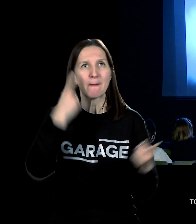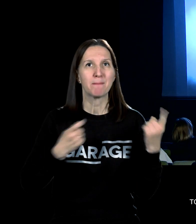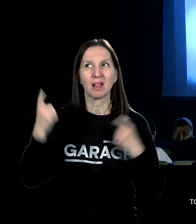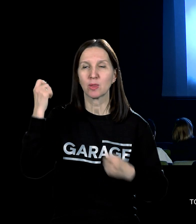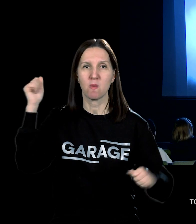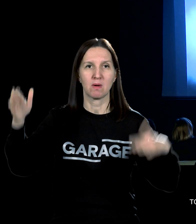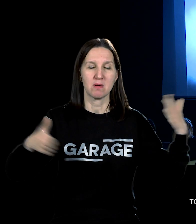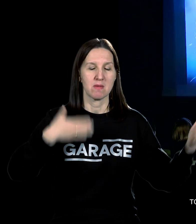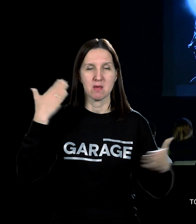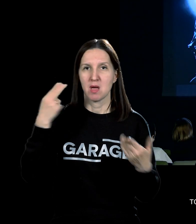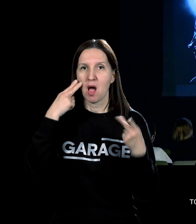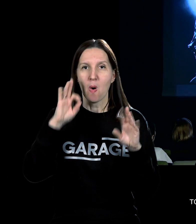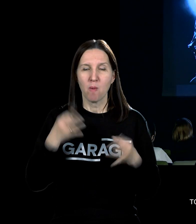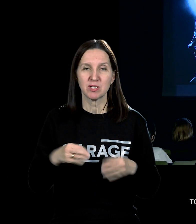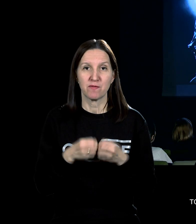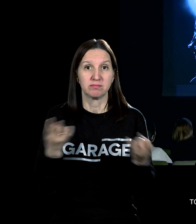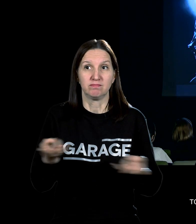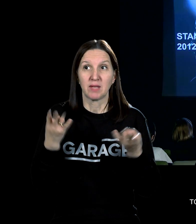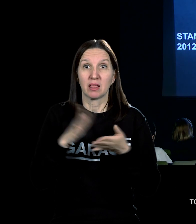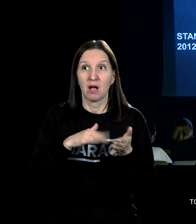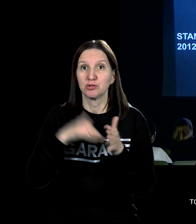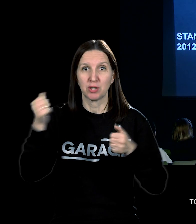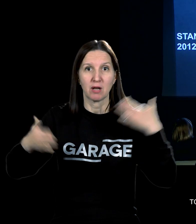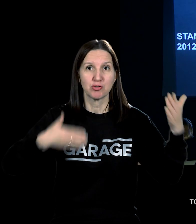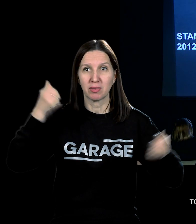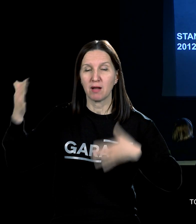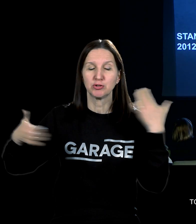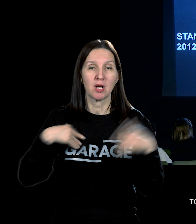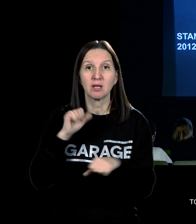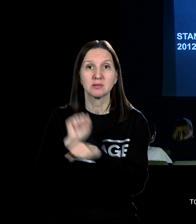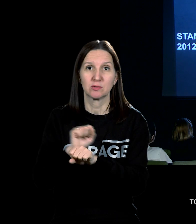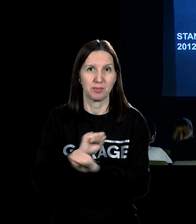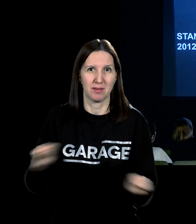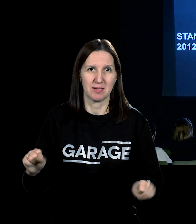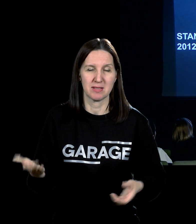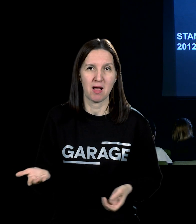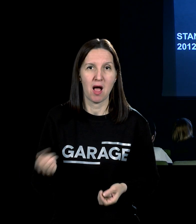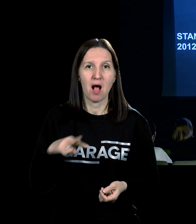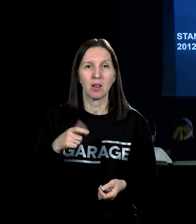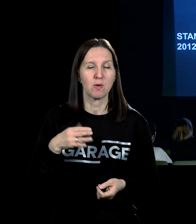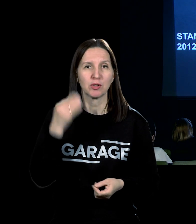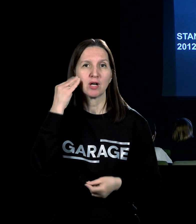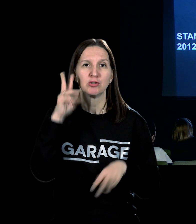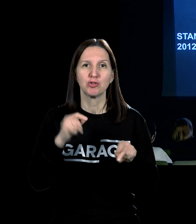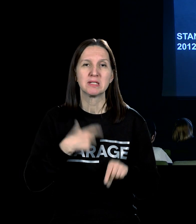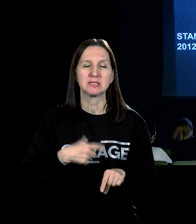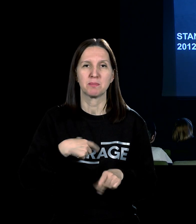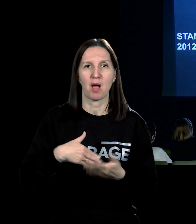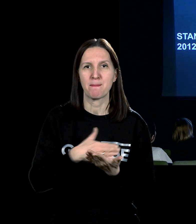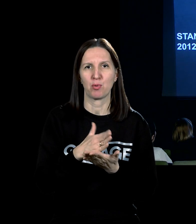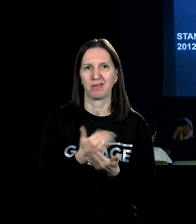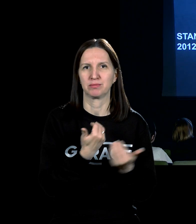поток образов, который продолжает идти дальше, на котором нельзя затормозиться. Лонго не считает себя